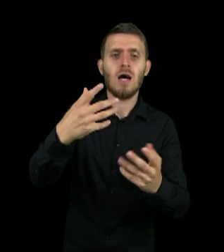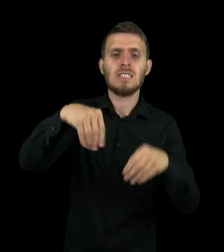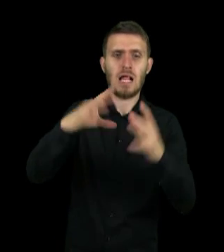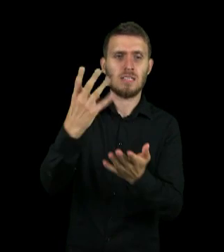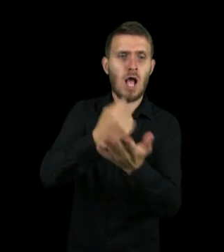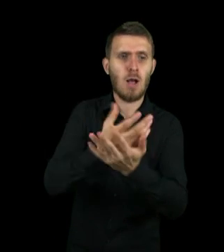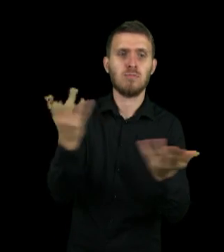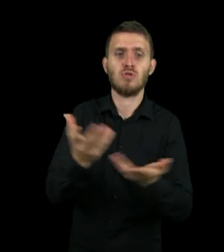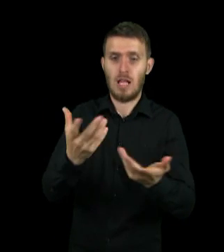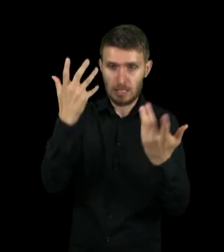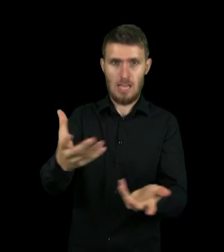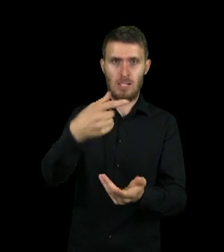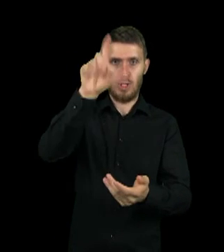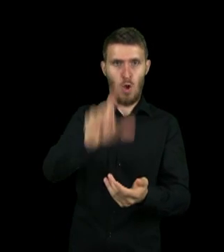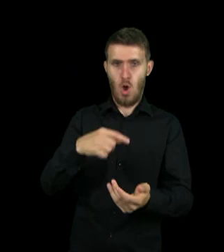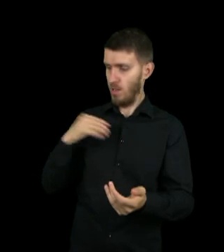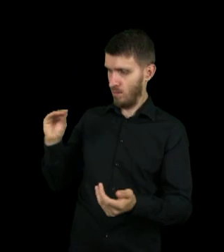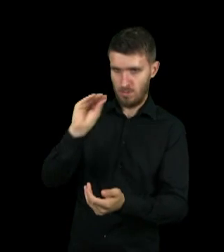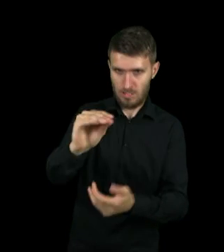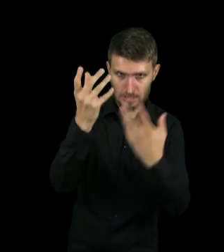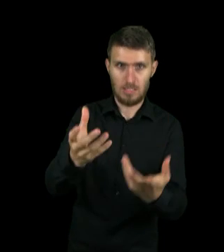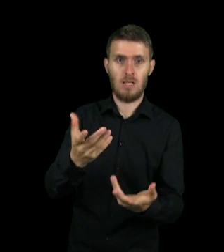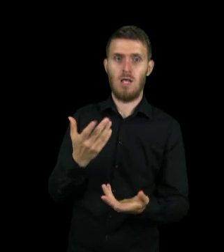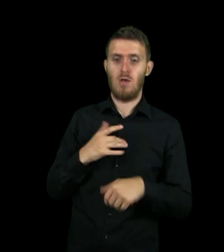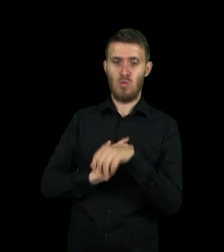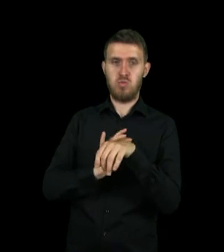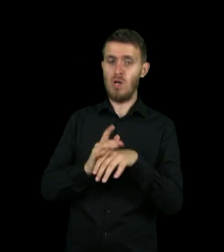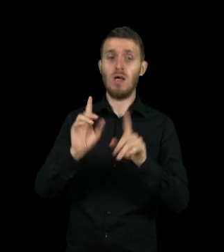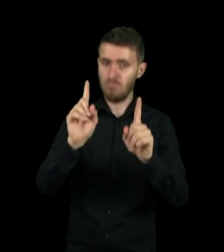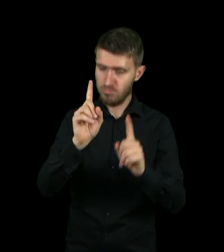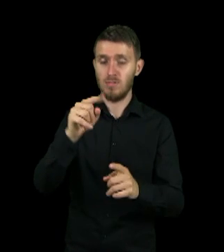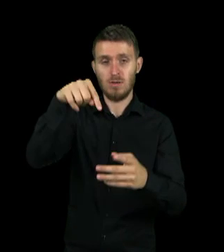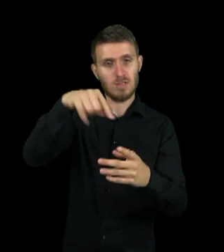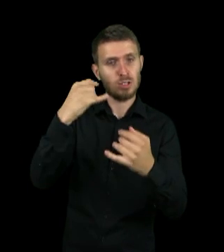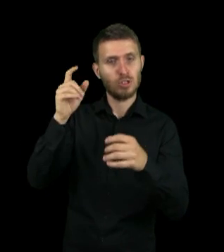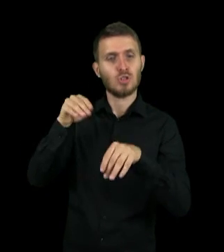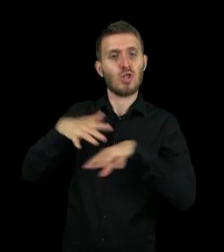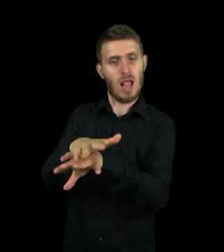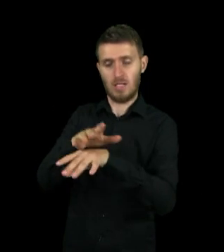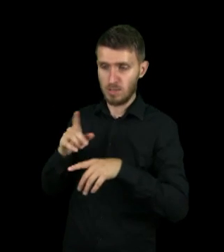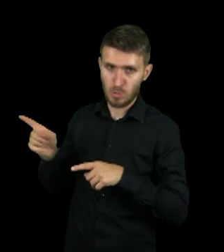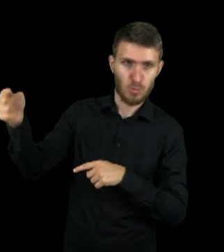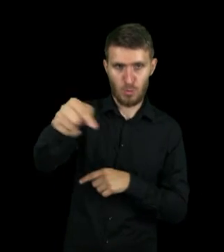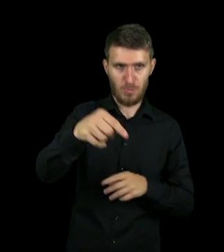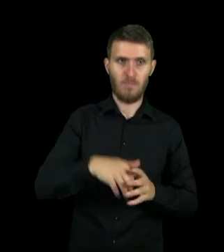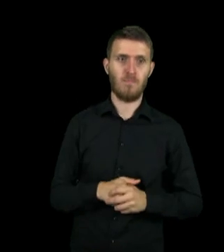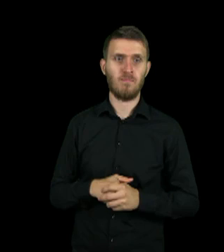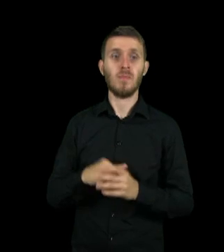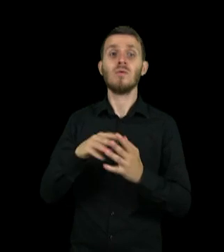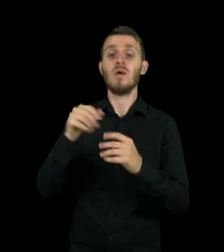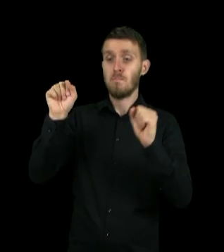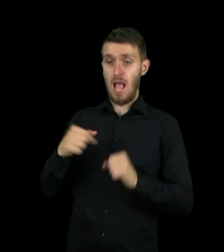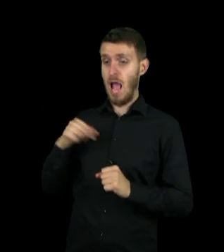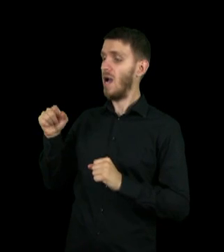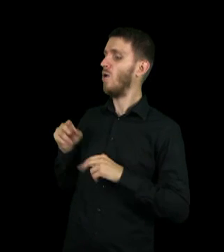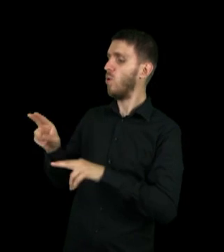zł te 100 zł weźmie się z banku a ale nie dostanie on całych 100 zł bo oczywiście każdy z